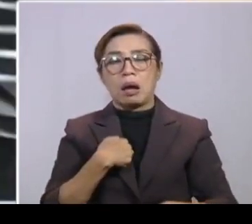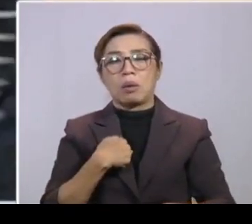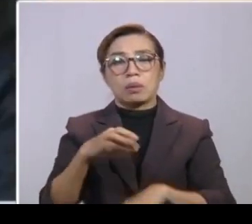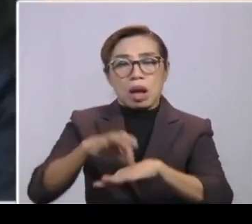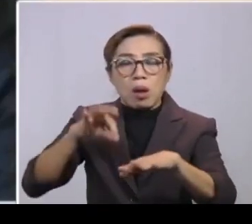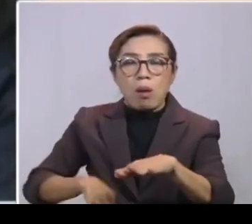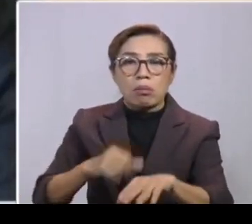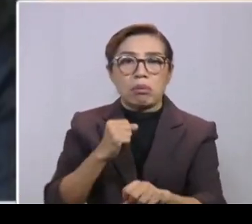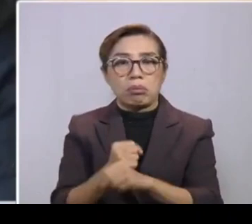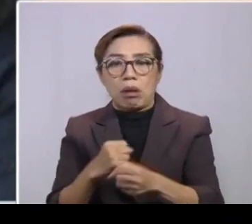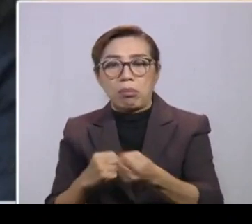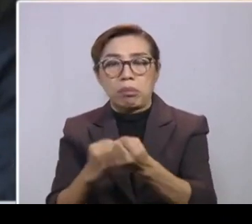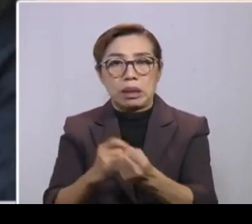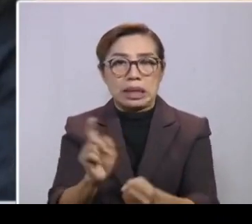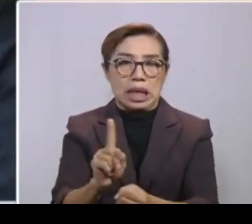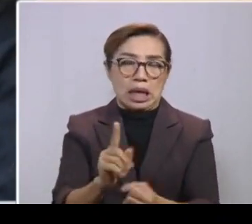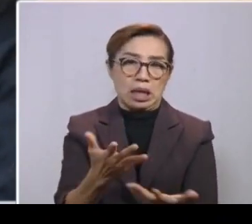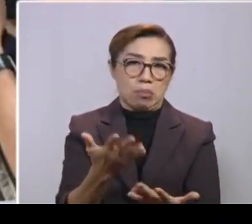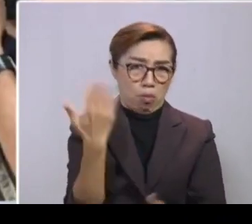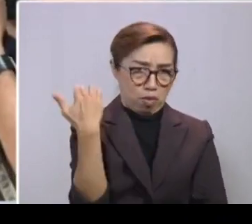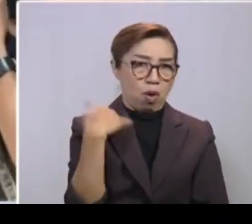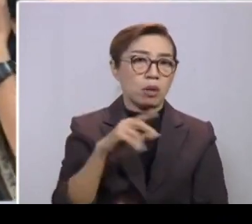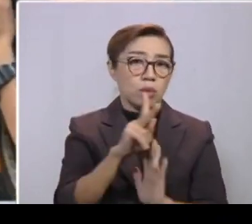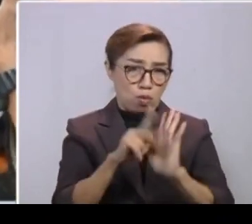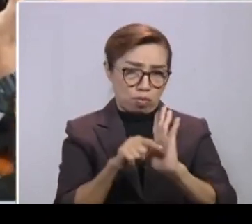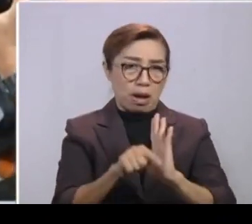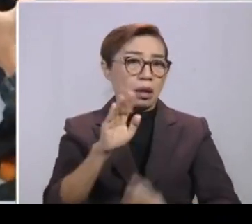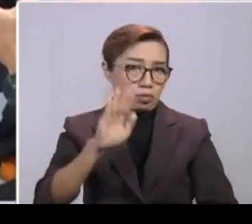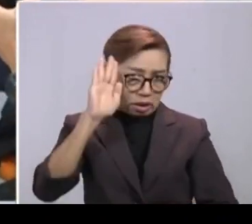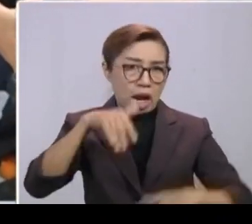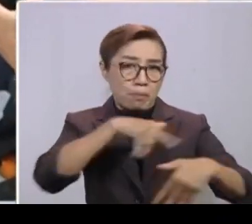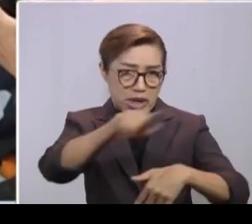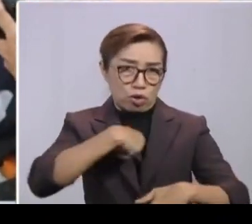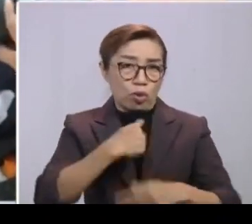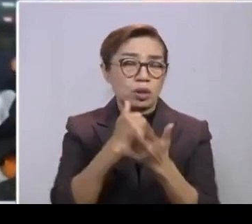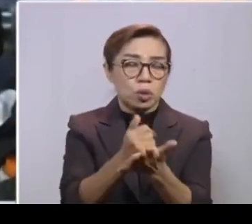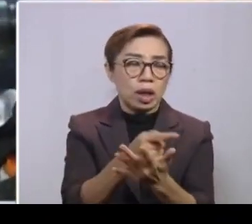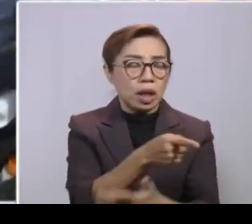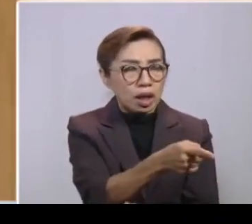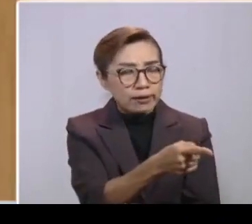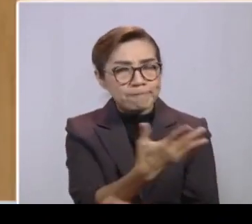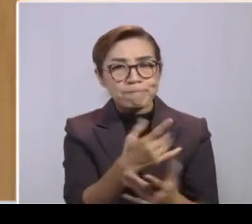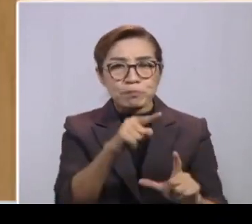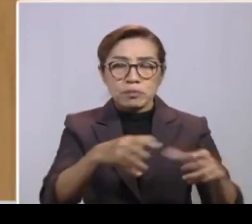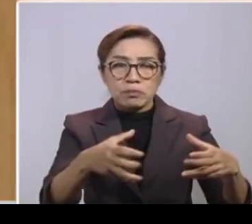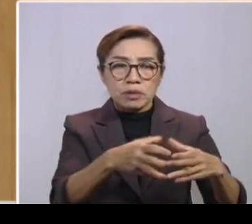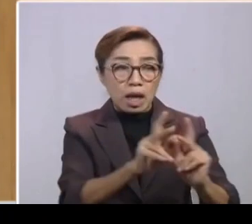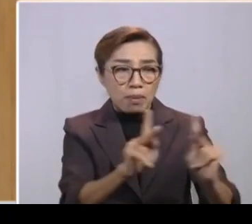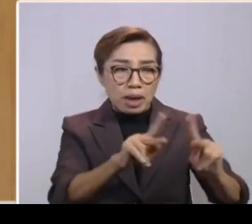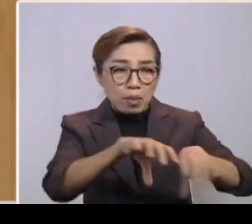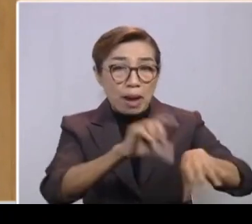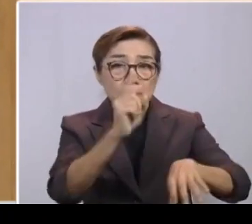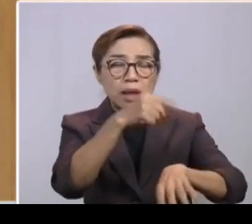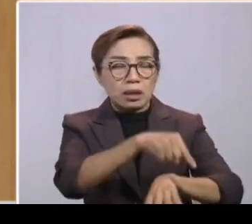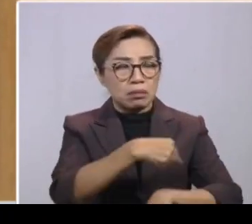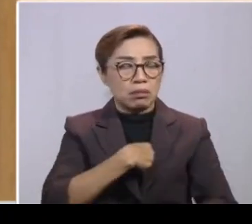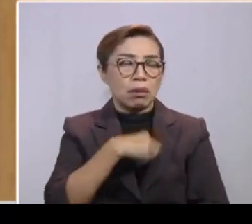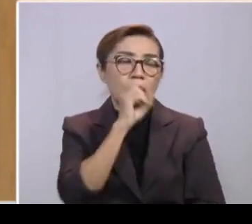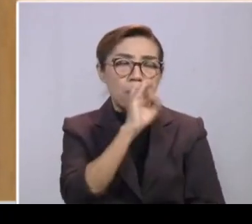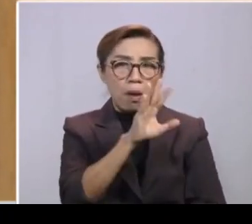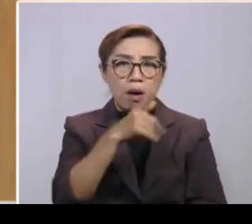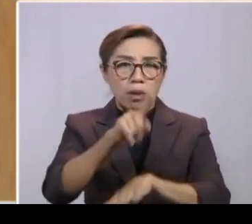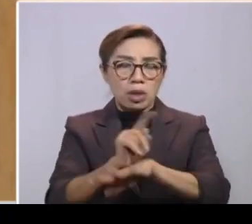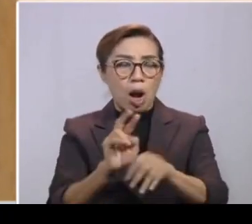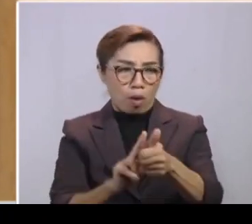ชนฉะนั้นหลังจากพรรคก้าวไกลเขามีคณะกรรมการบริหารชุดใหม่ตัวเองก็เลยแสดงความจำนงว่าจะทำหน้าที่รอง